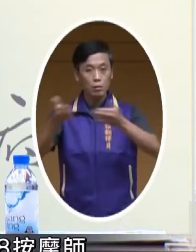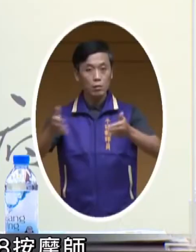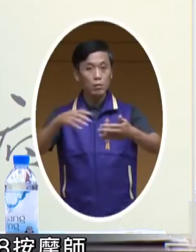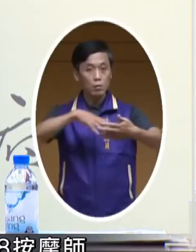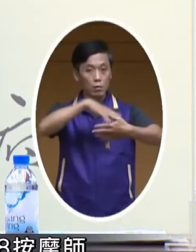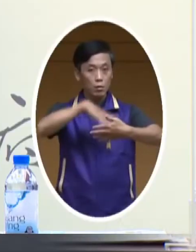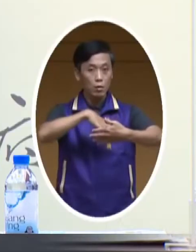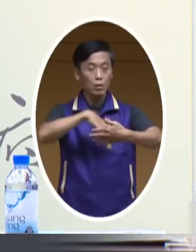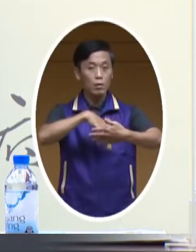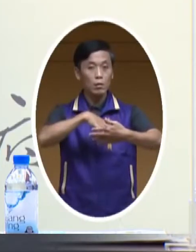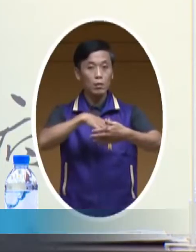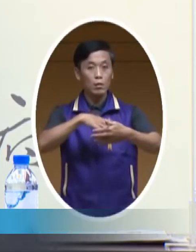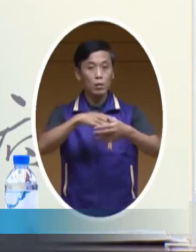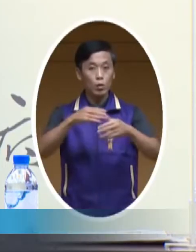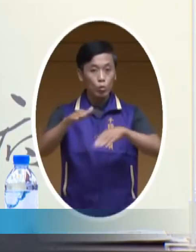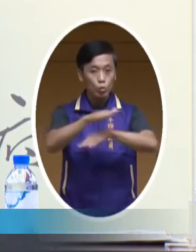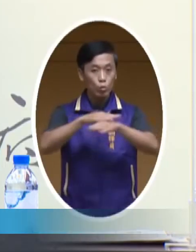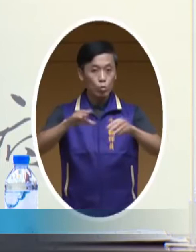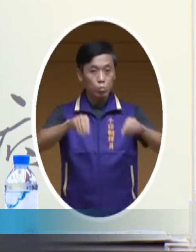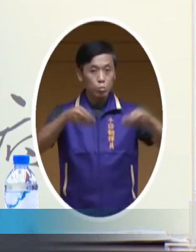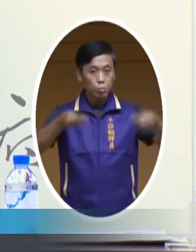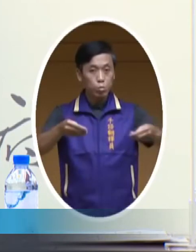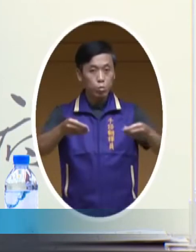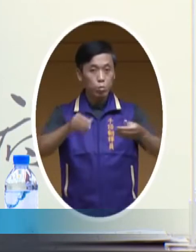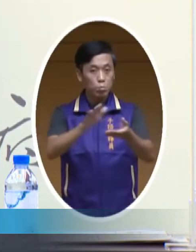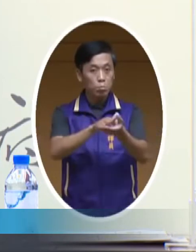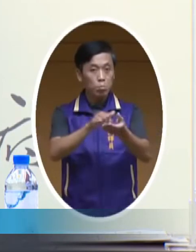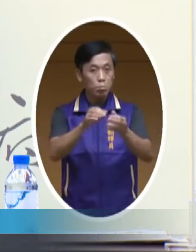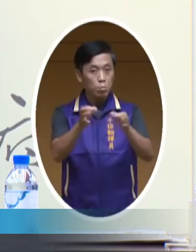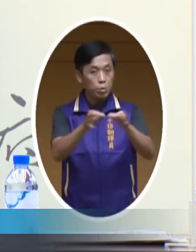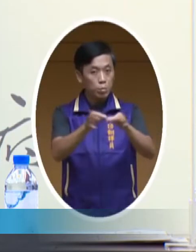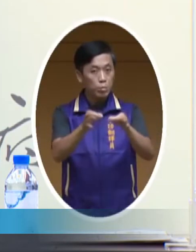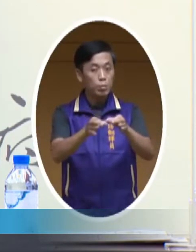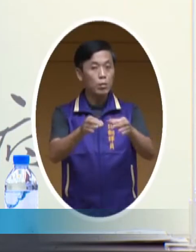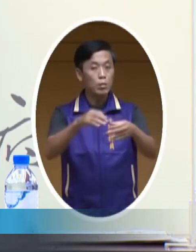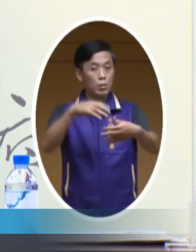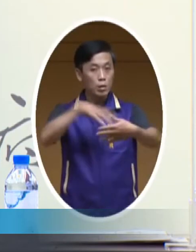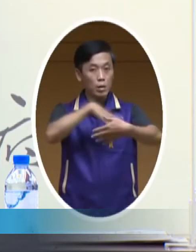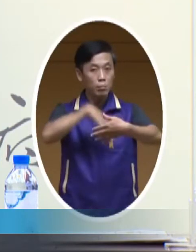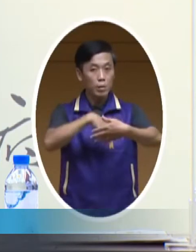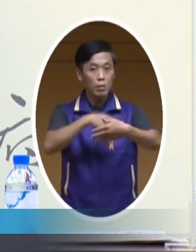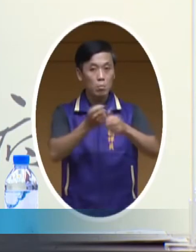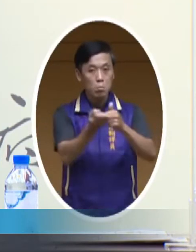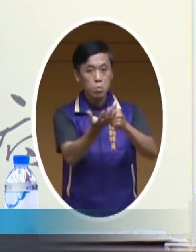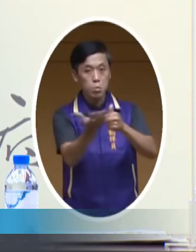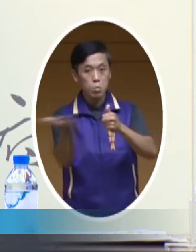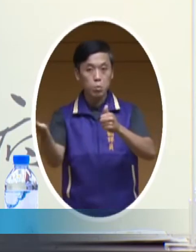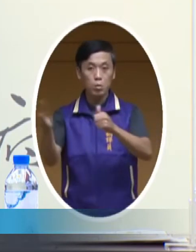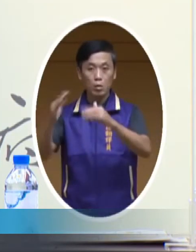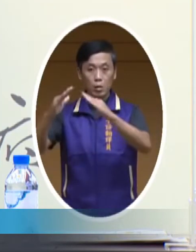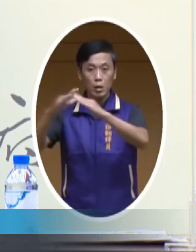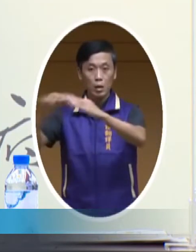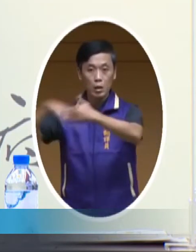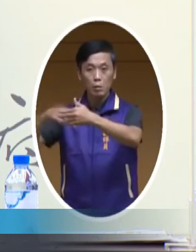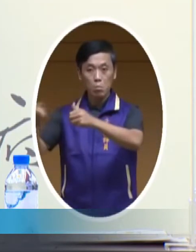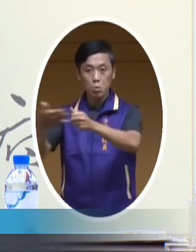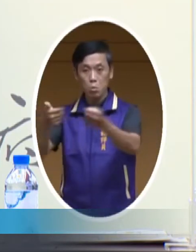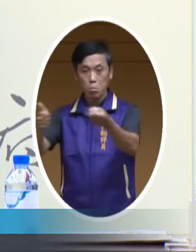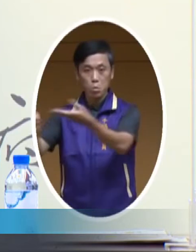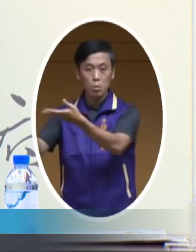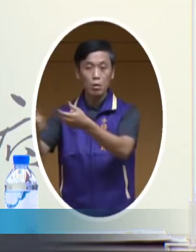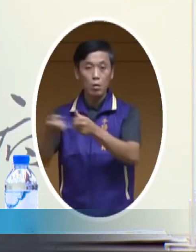牌群聚有关。 聚赌的过程里面，传播到家庭群聚的一个过程，那影响所